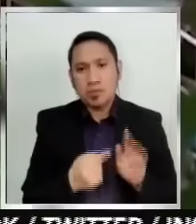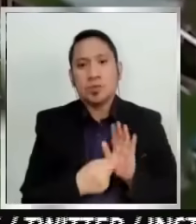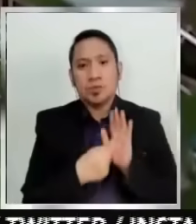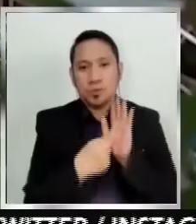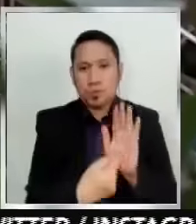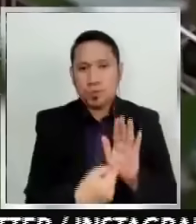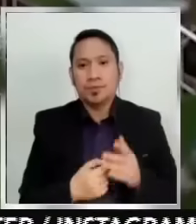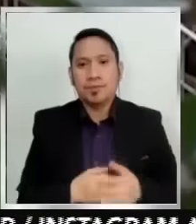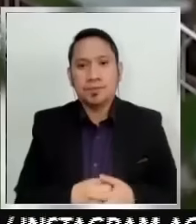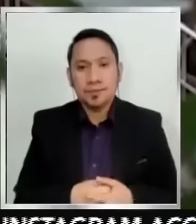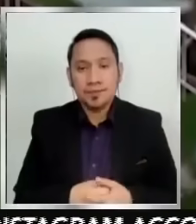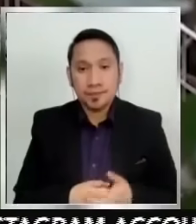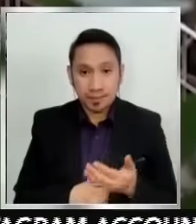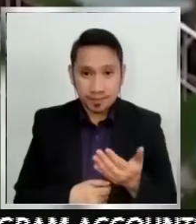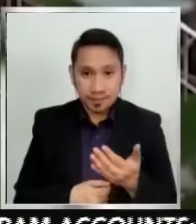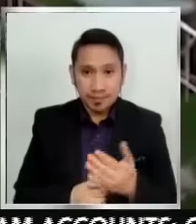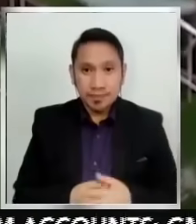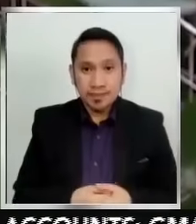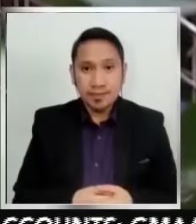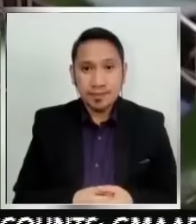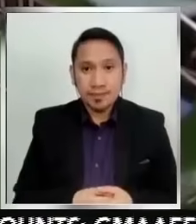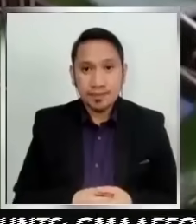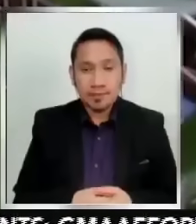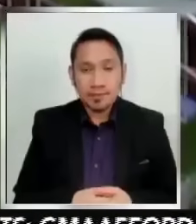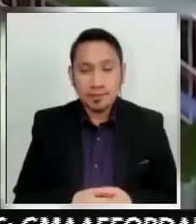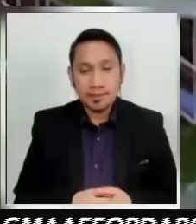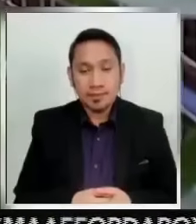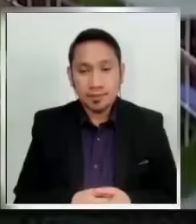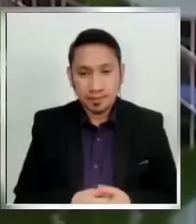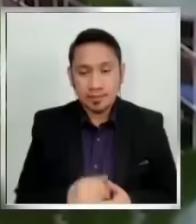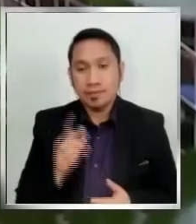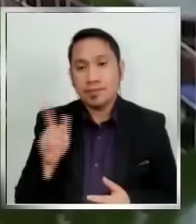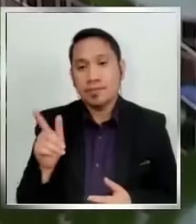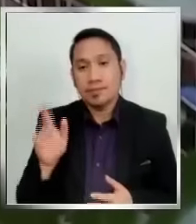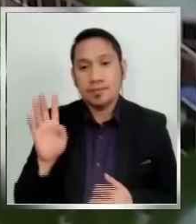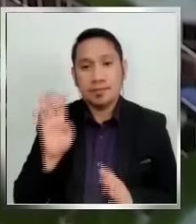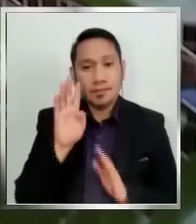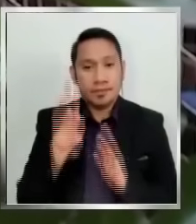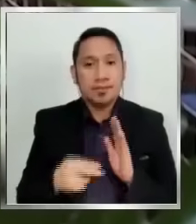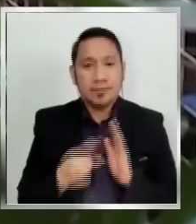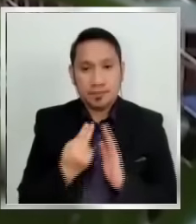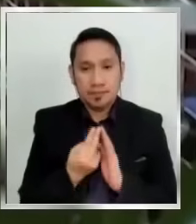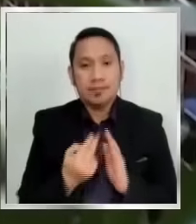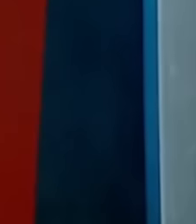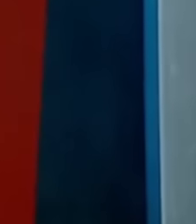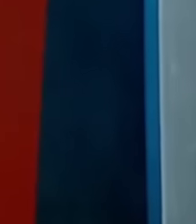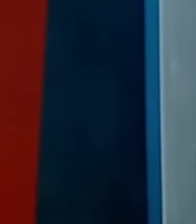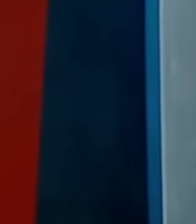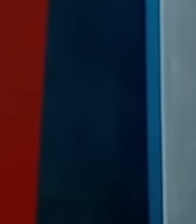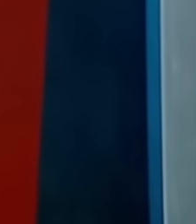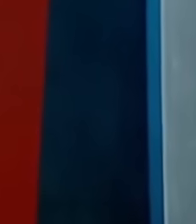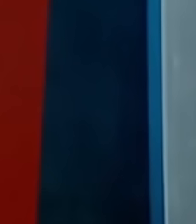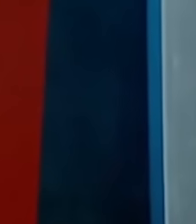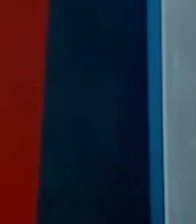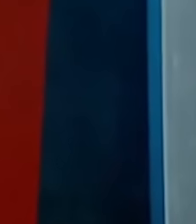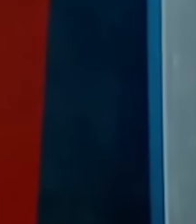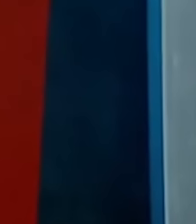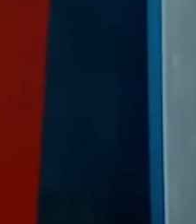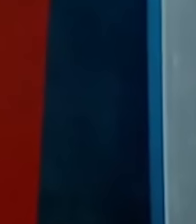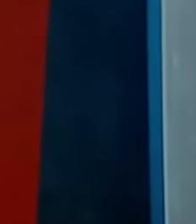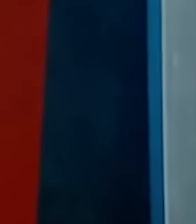GMA Integrated News, Oscar Oida, Nakatutok, 24 Oras. Mga